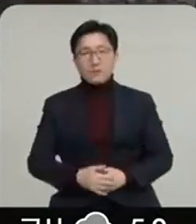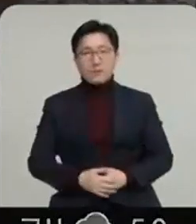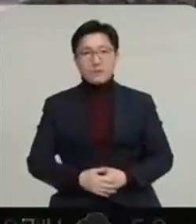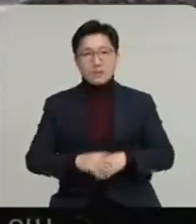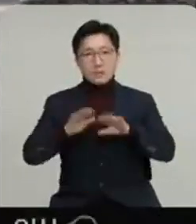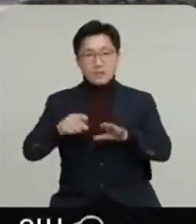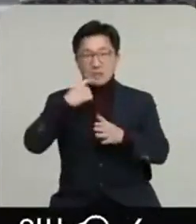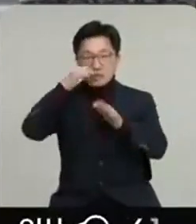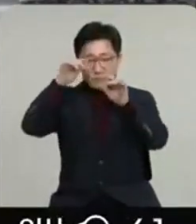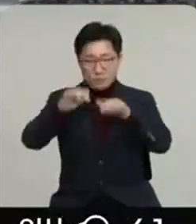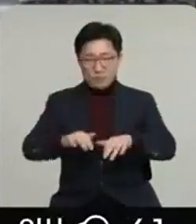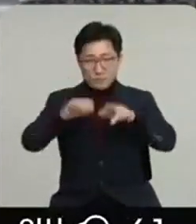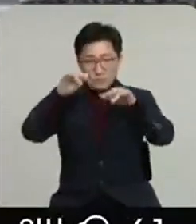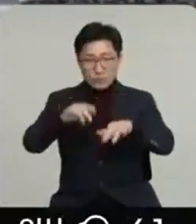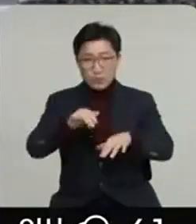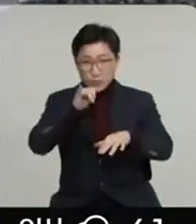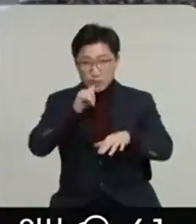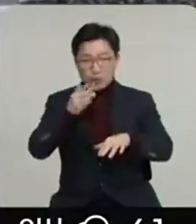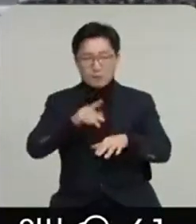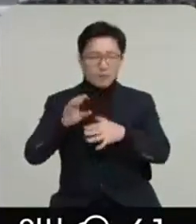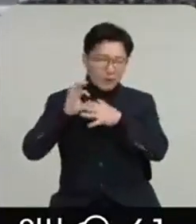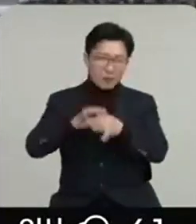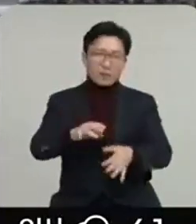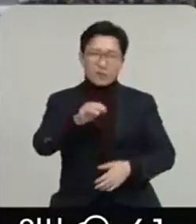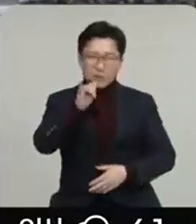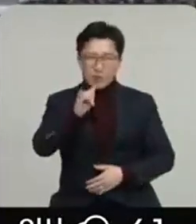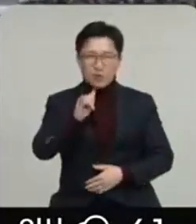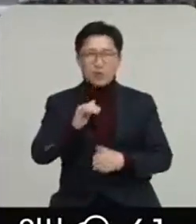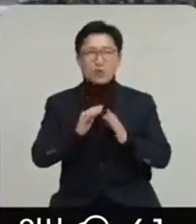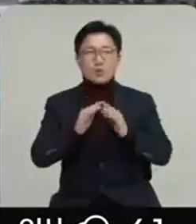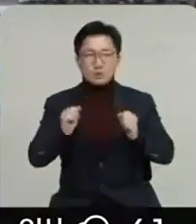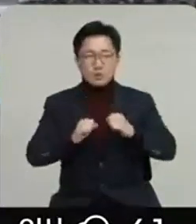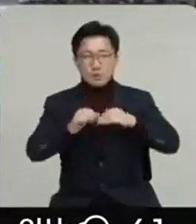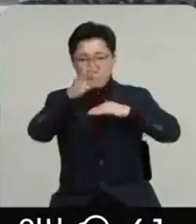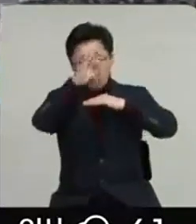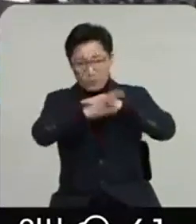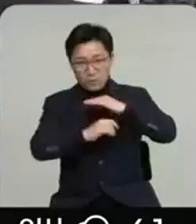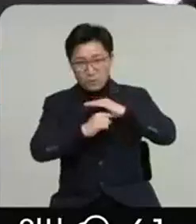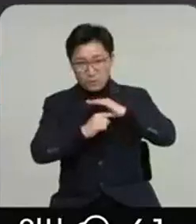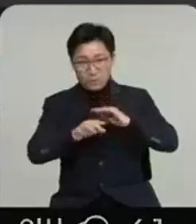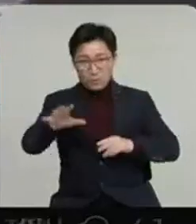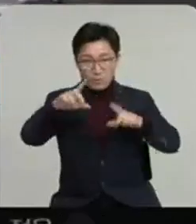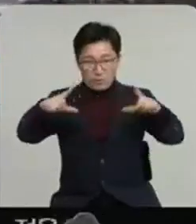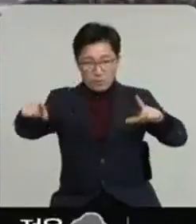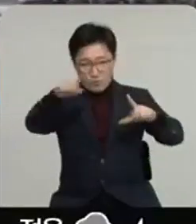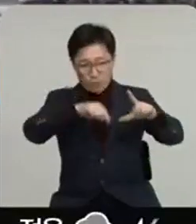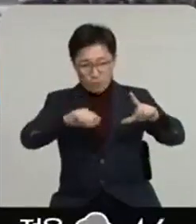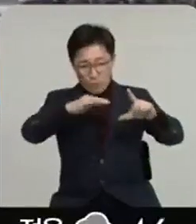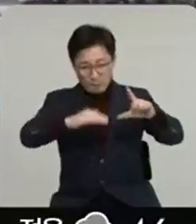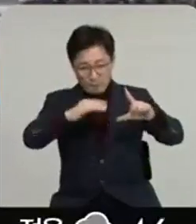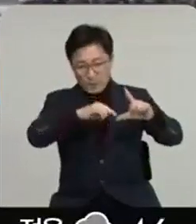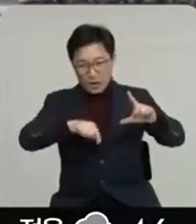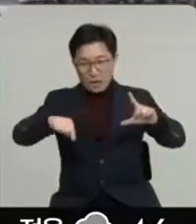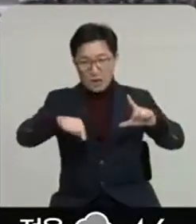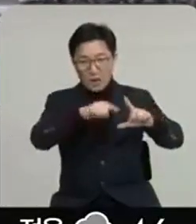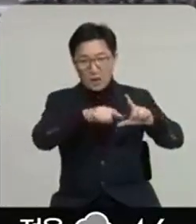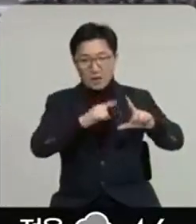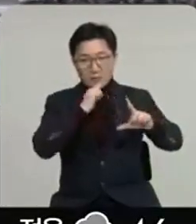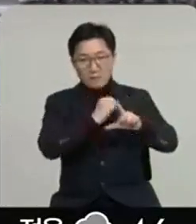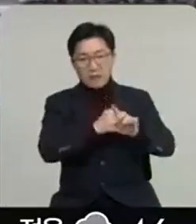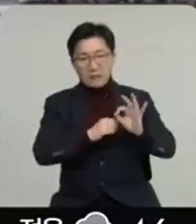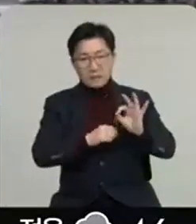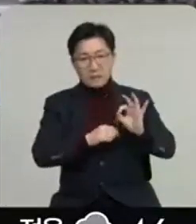눈이 내렸지만 눈 예보는 계속 있습니다. 특히 전북 서해안과 남부 내륙에는 5에서 10cm 또